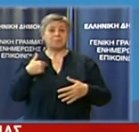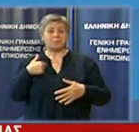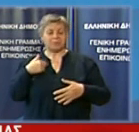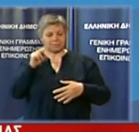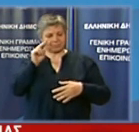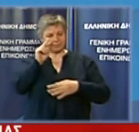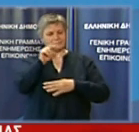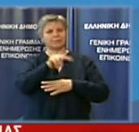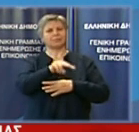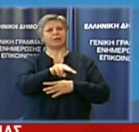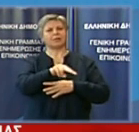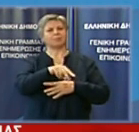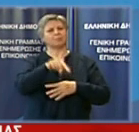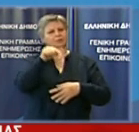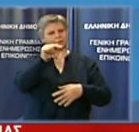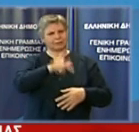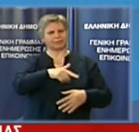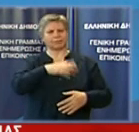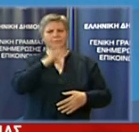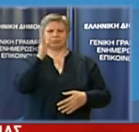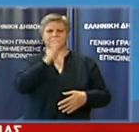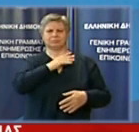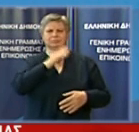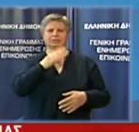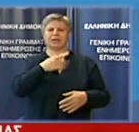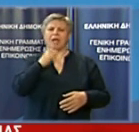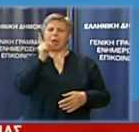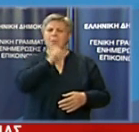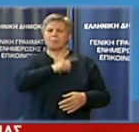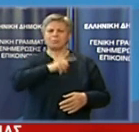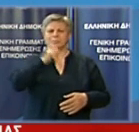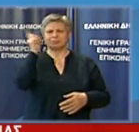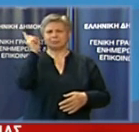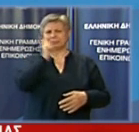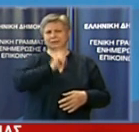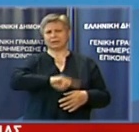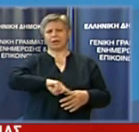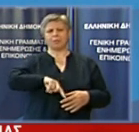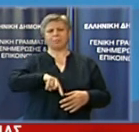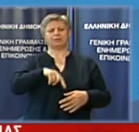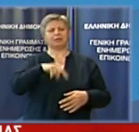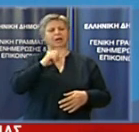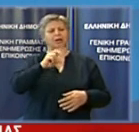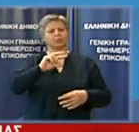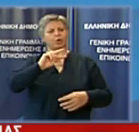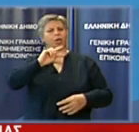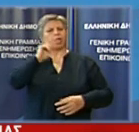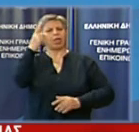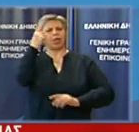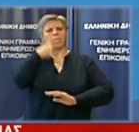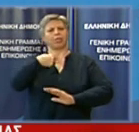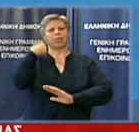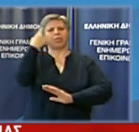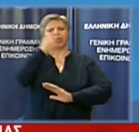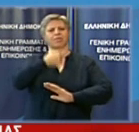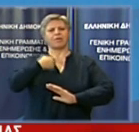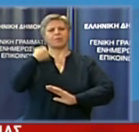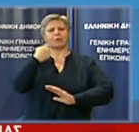μια υποκριτική στάση, μια διπρόσωπη αντιπολίτευση η οποία δεν